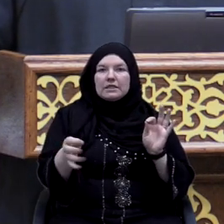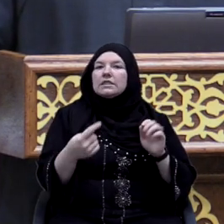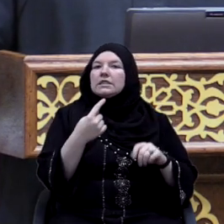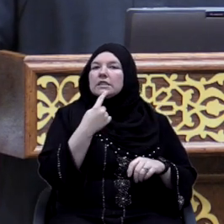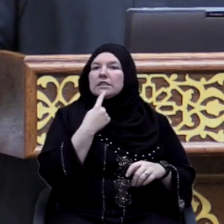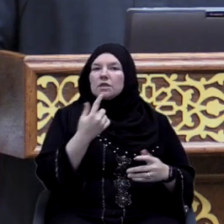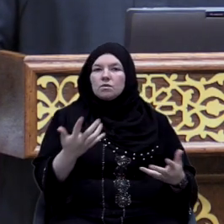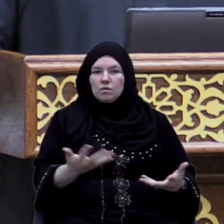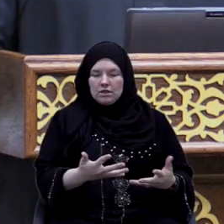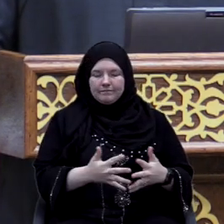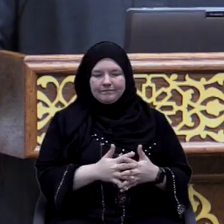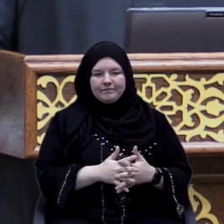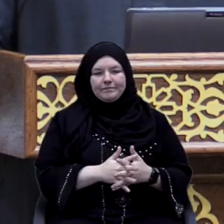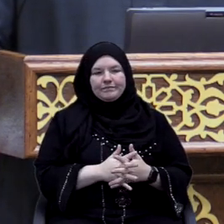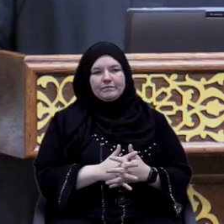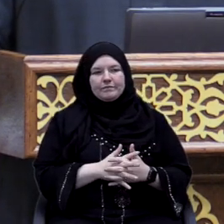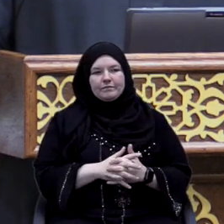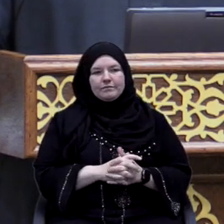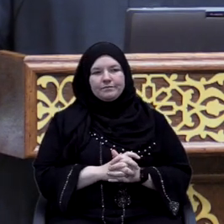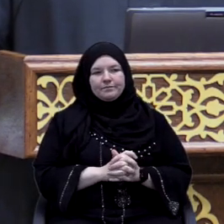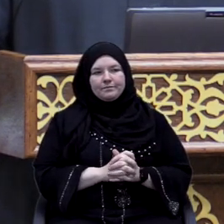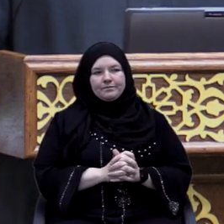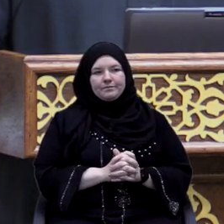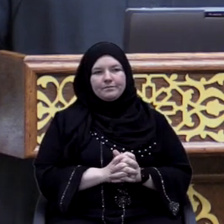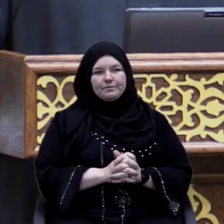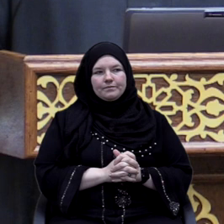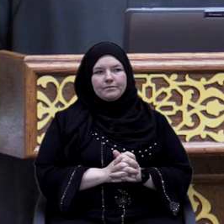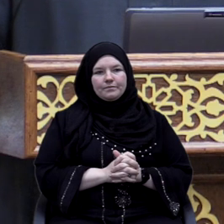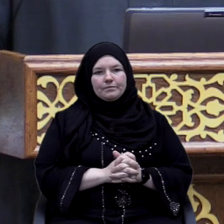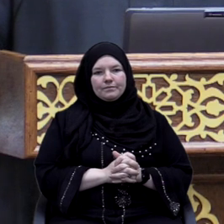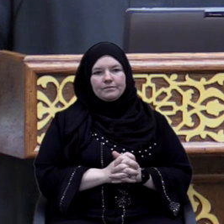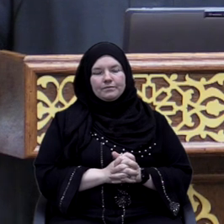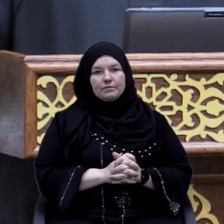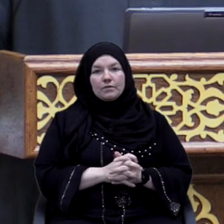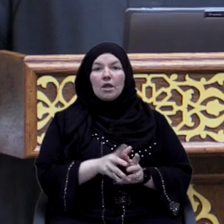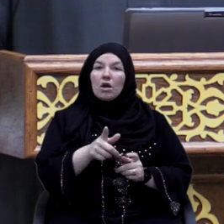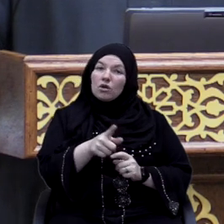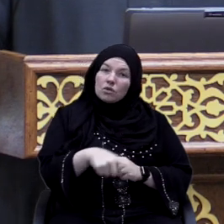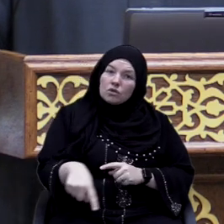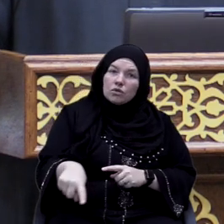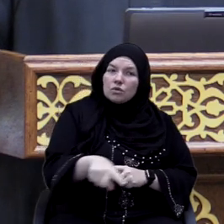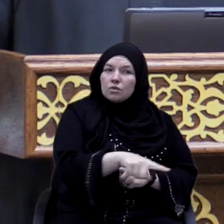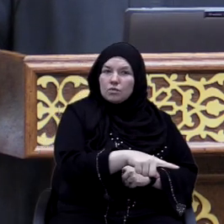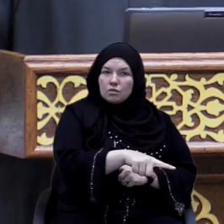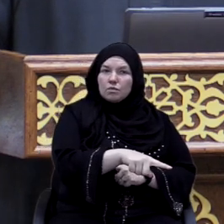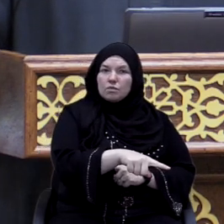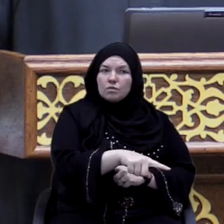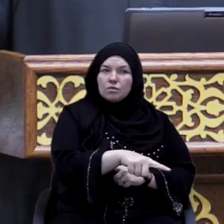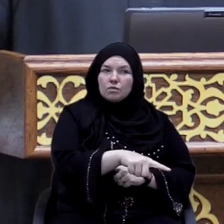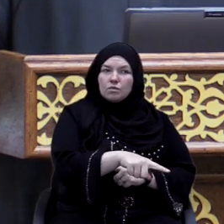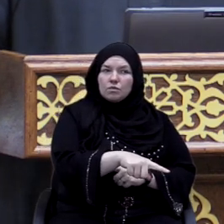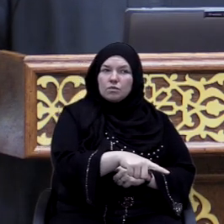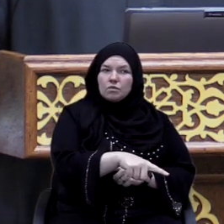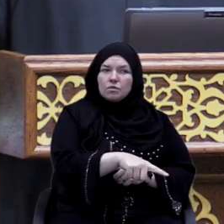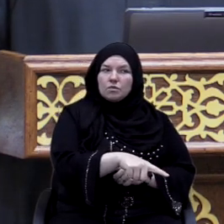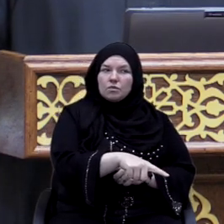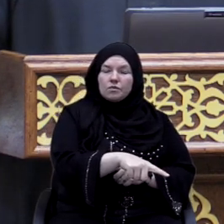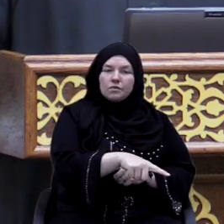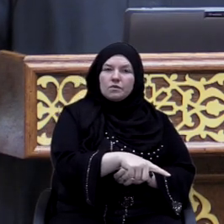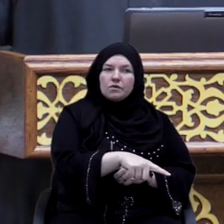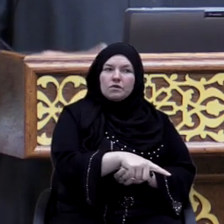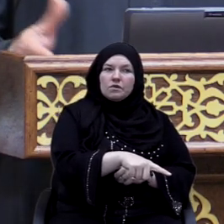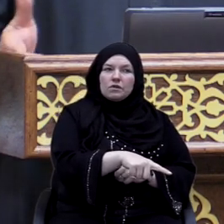تُجْزَوْنَ إِلَّا بِمَا كُنْتُمْ تَكْسِبُونَ. Are you not compensated for nothing